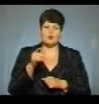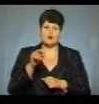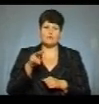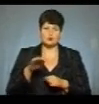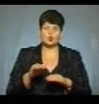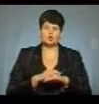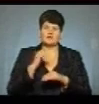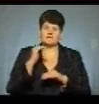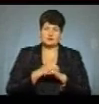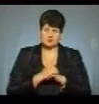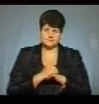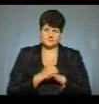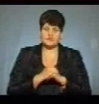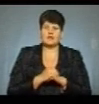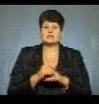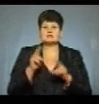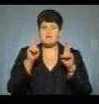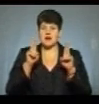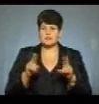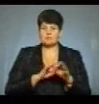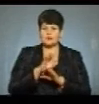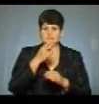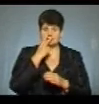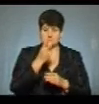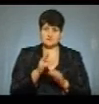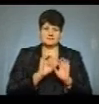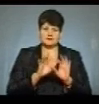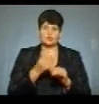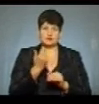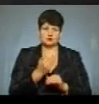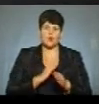вечора. Доброго вечора. І за правилами нашого проекту подивимося візитівку нашого гостя.